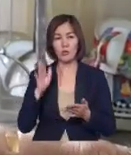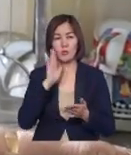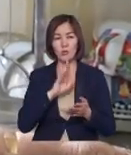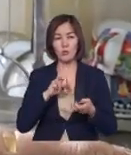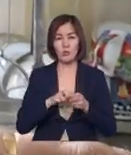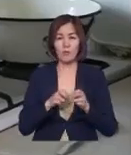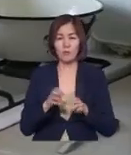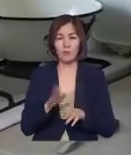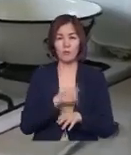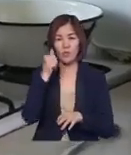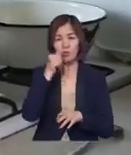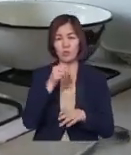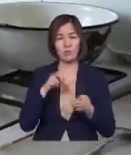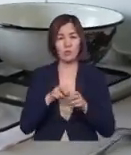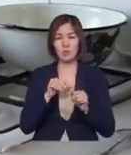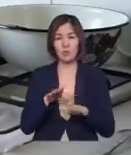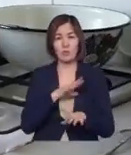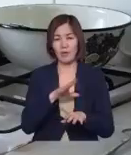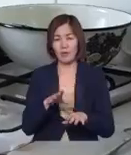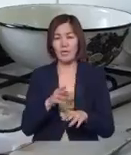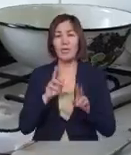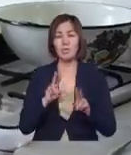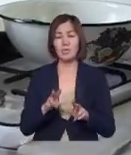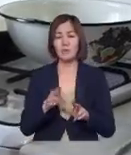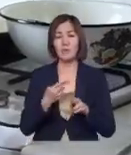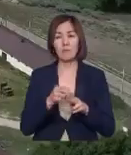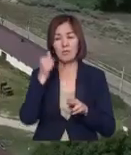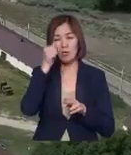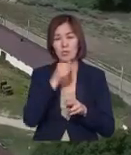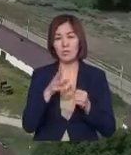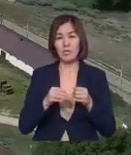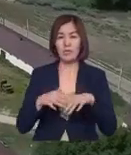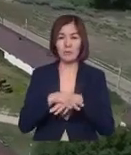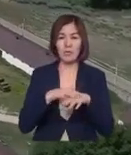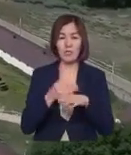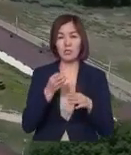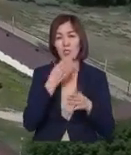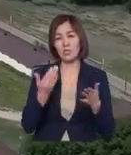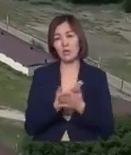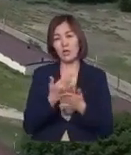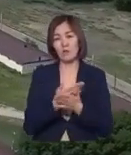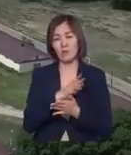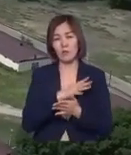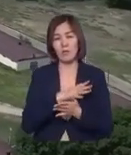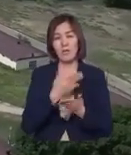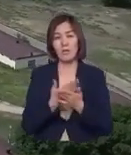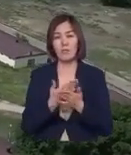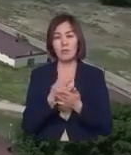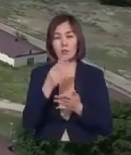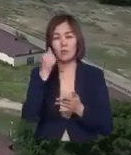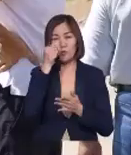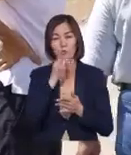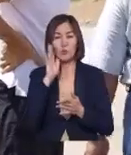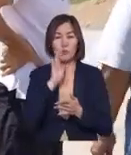мәселесі ұзақ жылдан бері шешім таппағанын айтты. Дегенмен биылғы жылы елді мекен үшін қуанышты жаңалыққа толы болды. Мәселен 4 жылдан бері